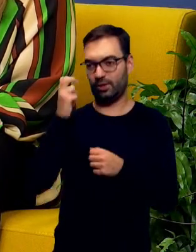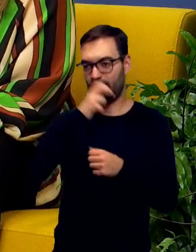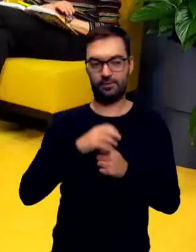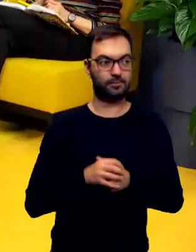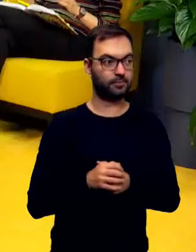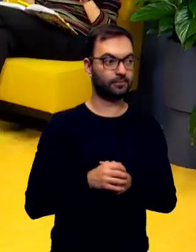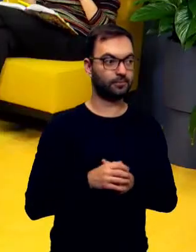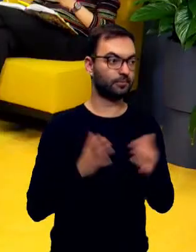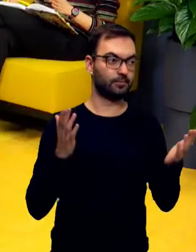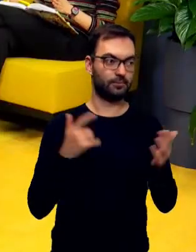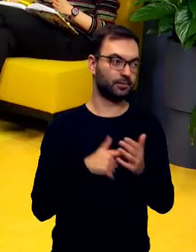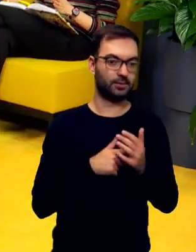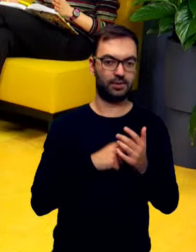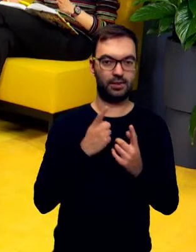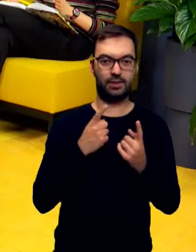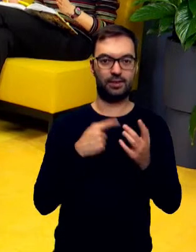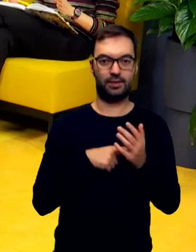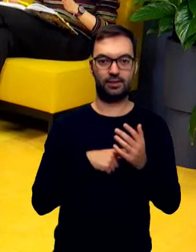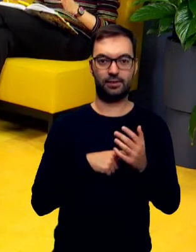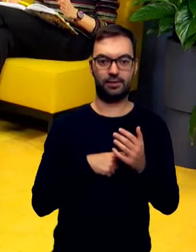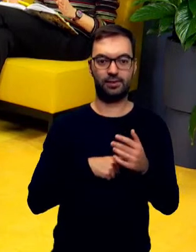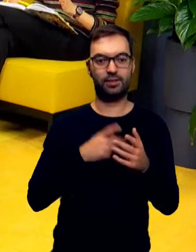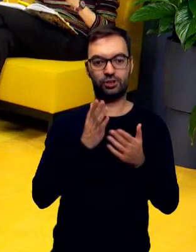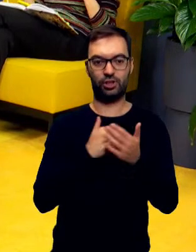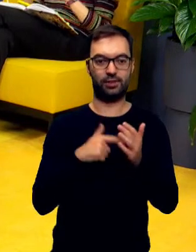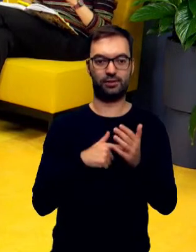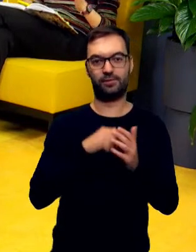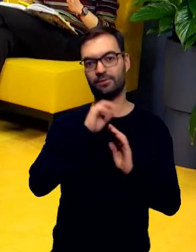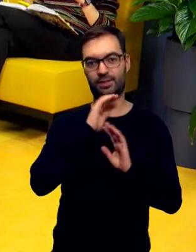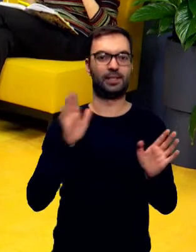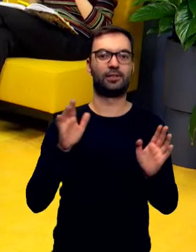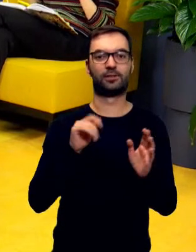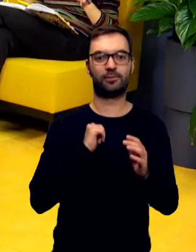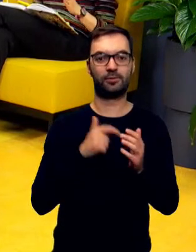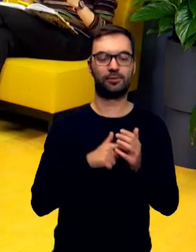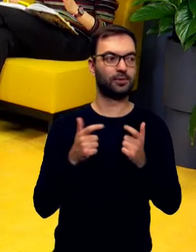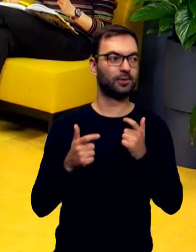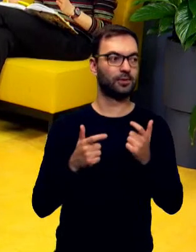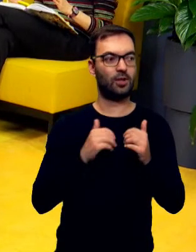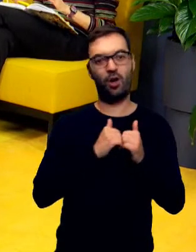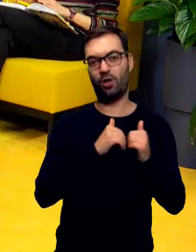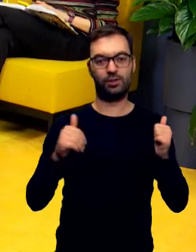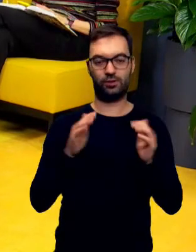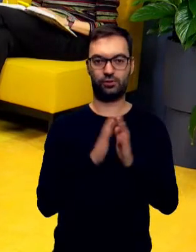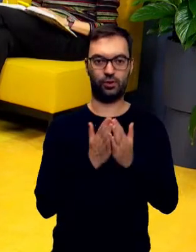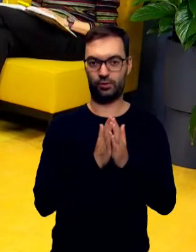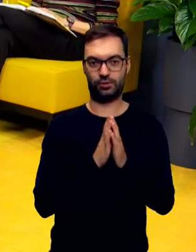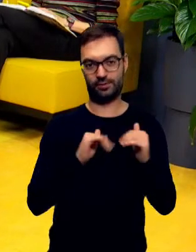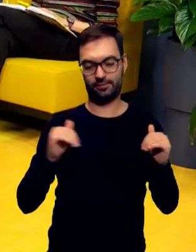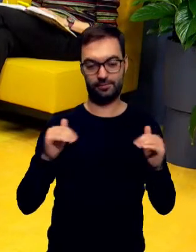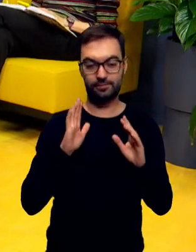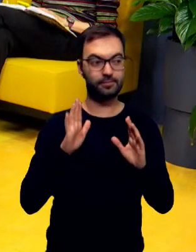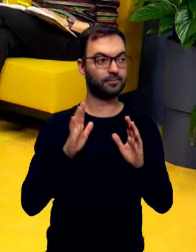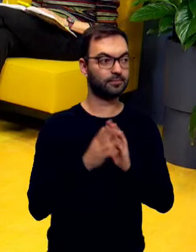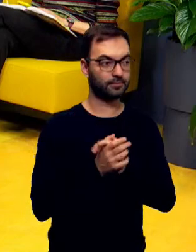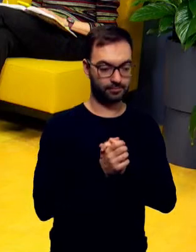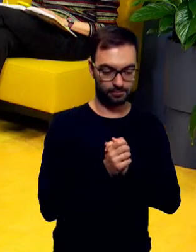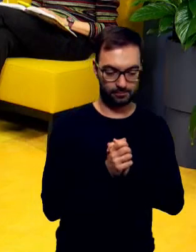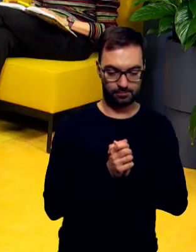ciekawe. Jasne, no już sama ta rzeczywiście, ta część wystarczyła na osobny tom tej opowieści, no